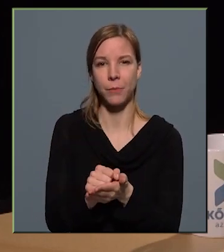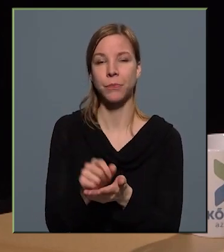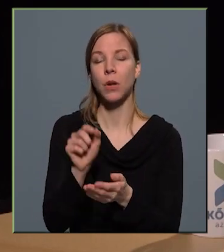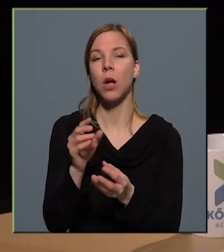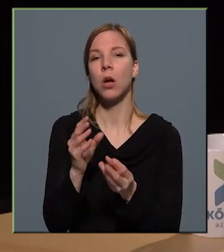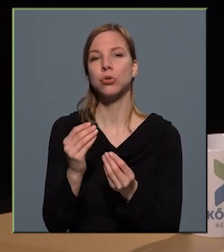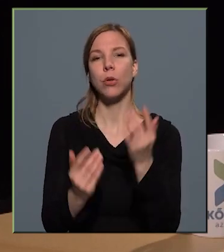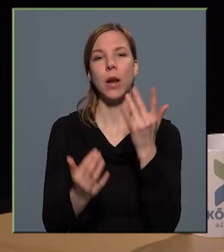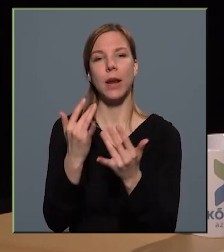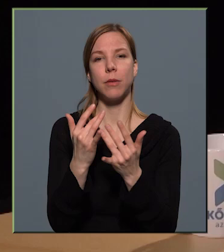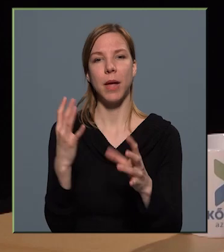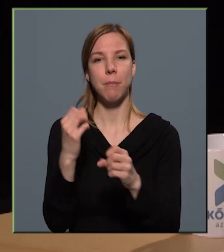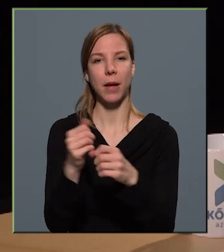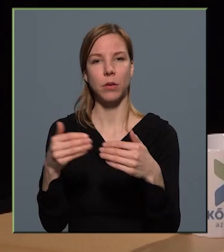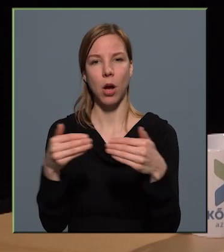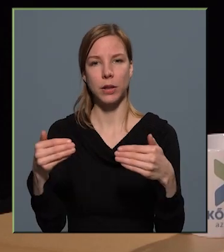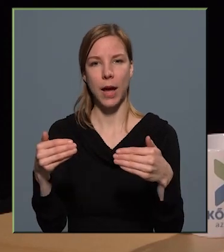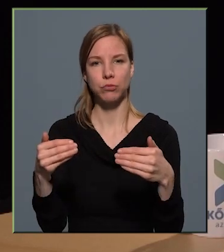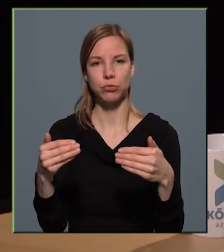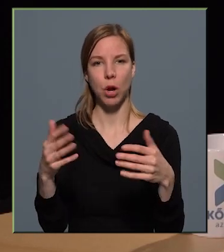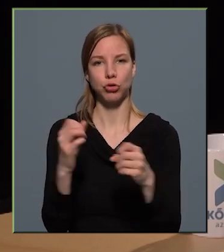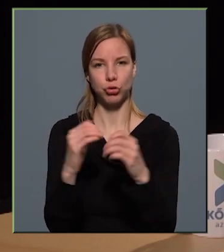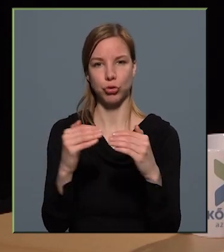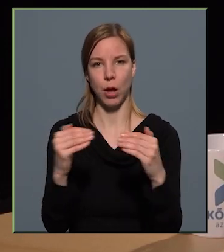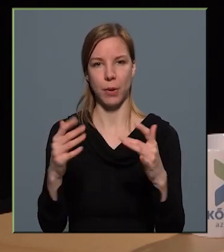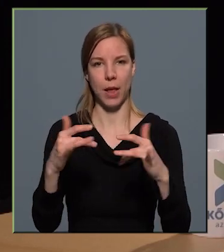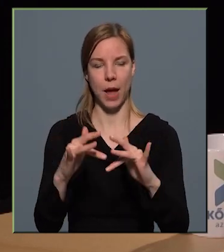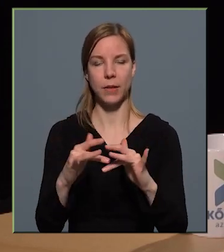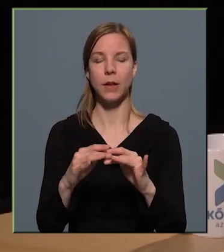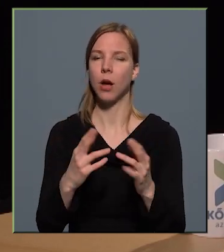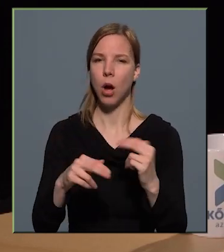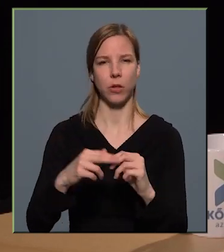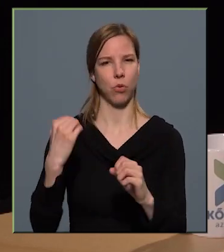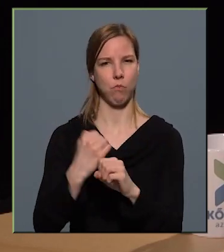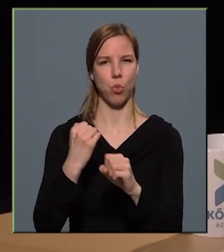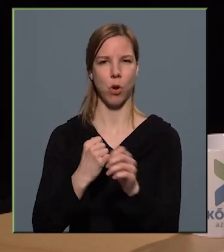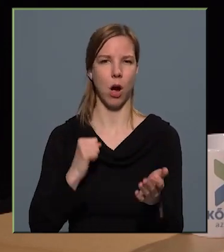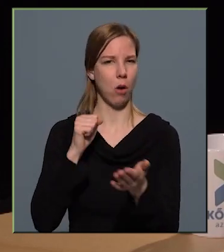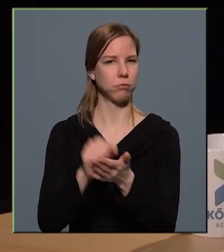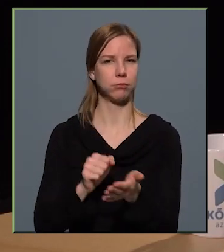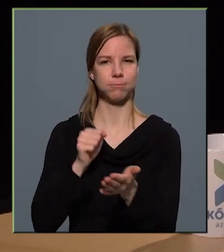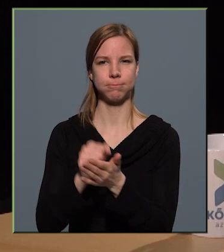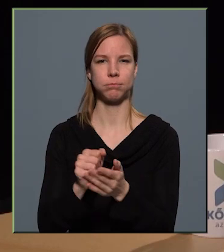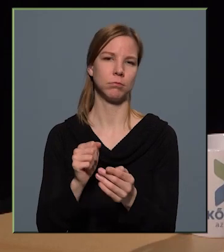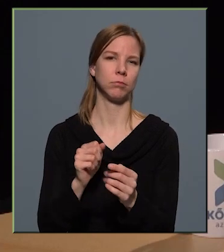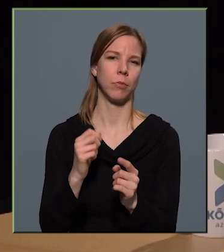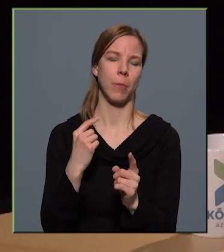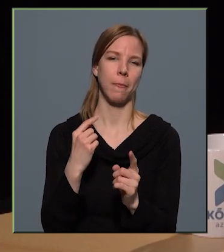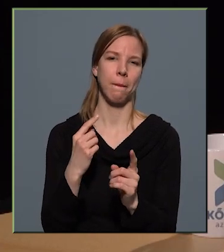az, hogy tudjuk a helyzetet stabilizálni, az akár több munkával is jár, mint javítani a